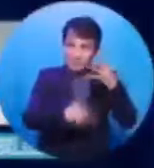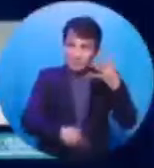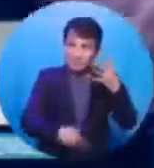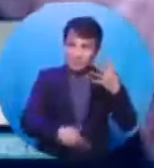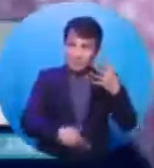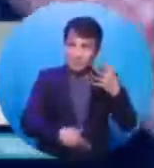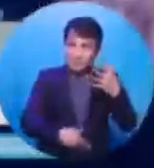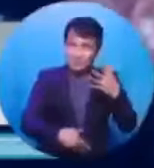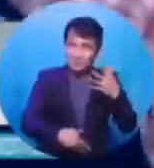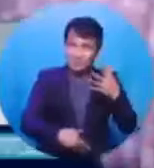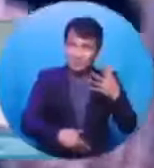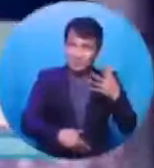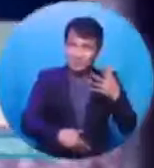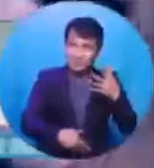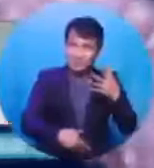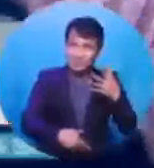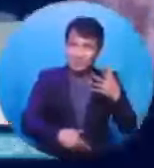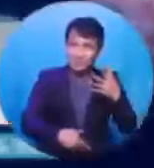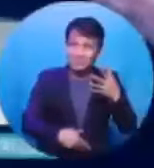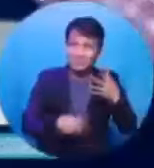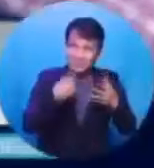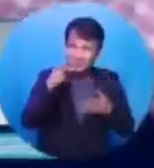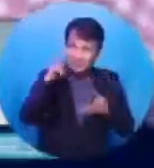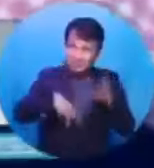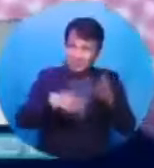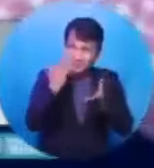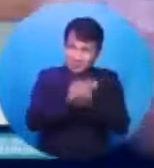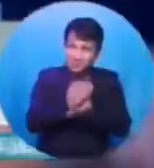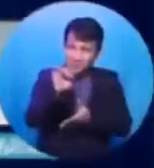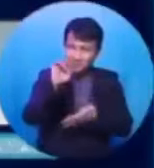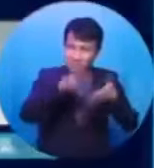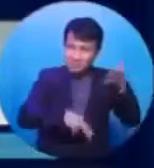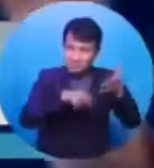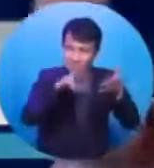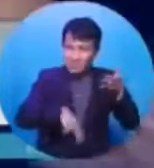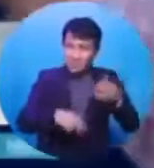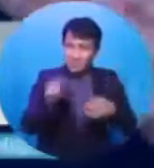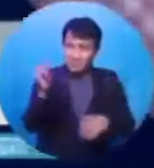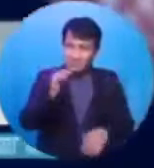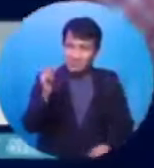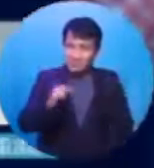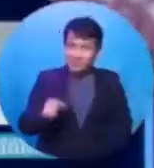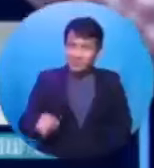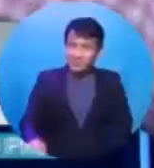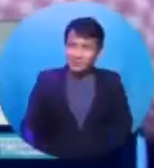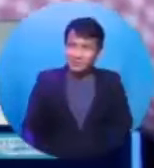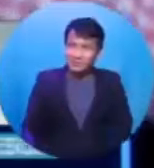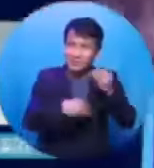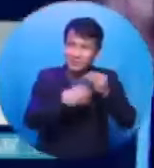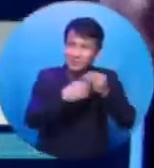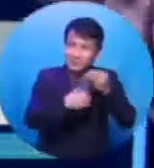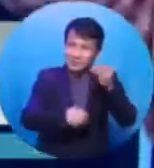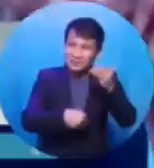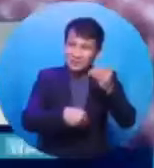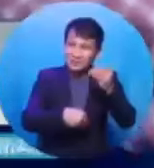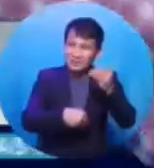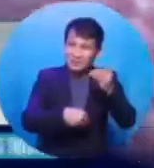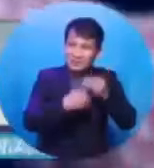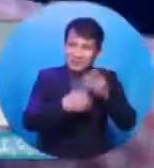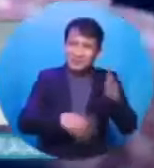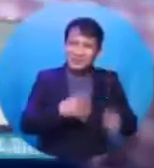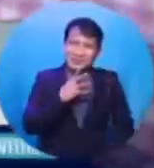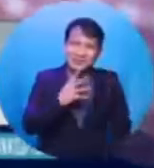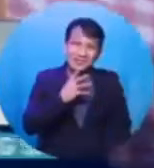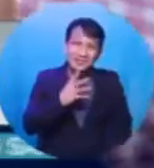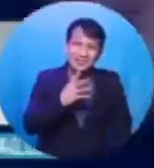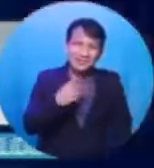O, titigil lang ako ng isa, ha? Para makabasa lang tayo ng mga kapatid natin sa YouTube. At sabihin naman nila, binabasa natin ng mga comment nila. Na natatawa sila kay